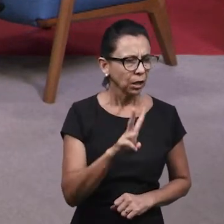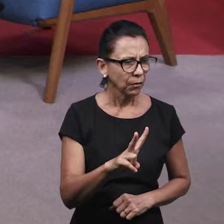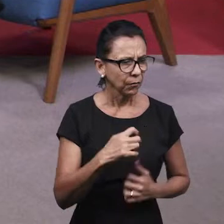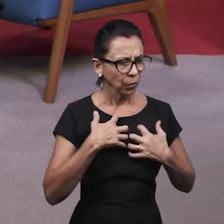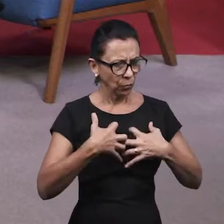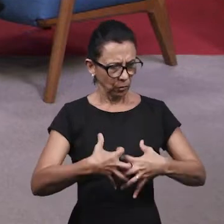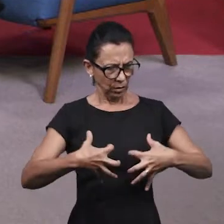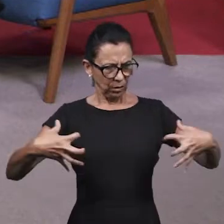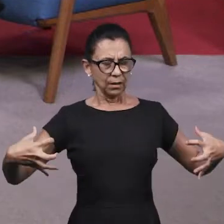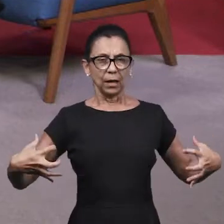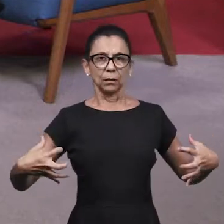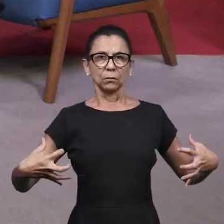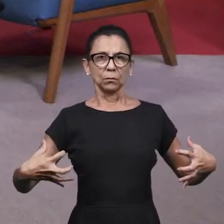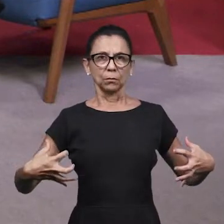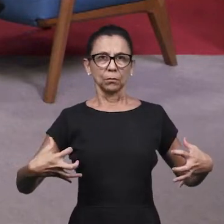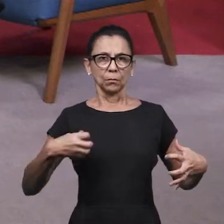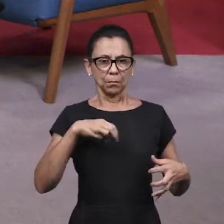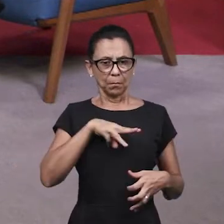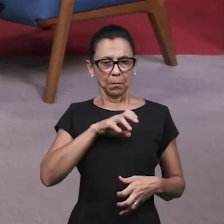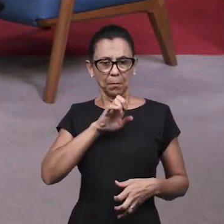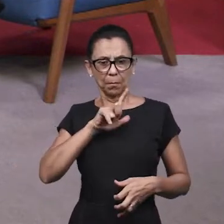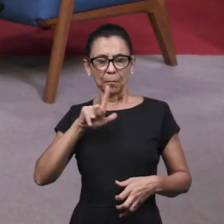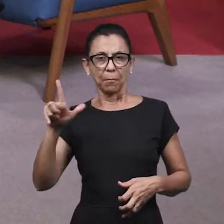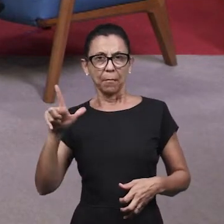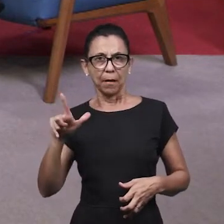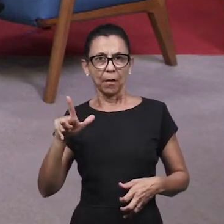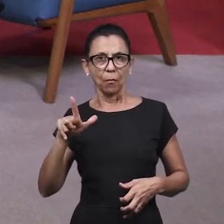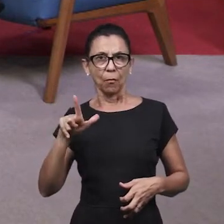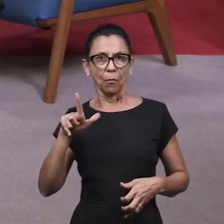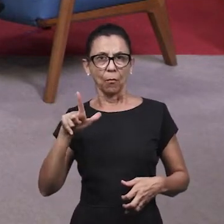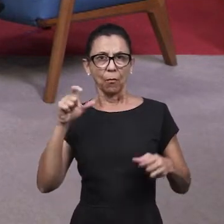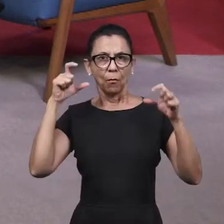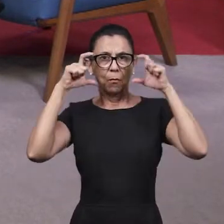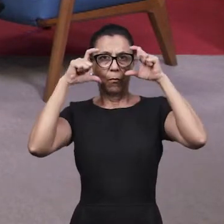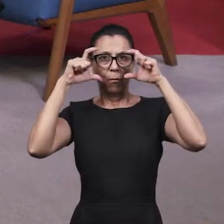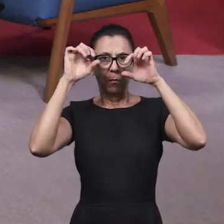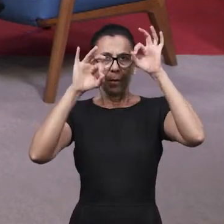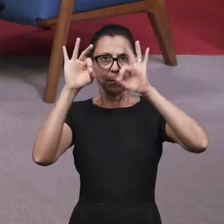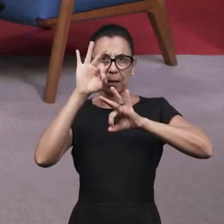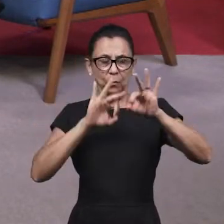du miel. Acte continu